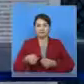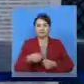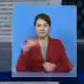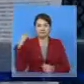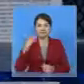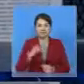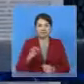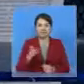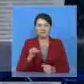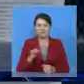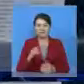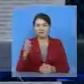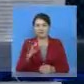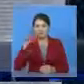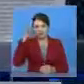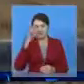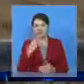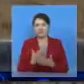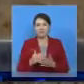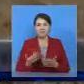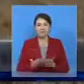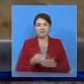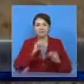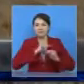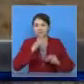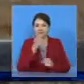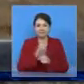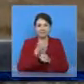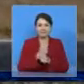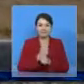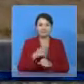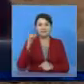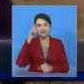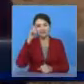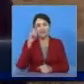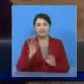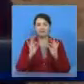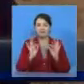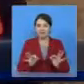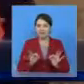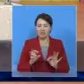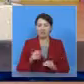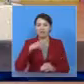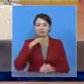отделение Ассоциации фермеров Республики Казахстан. И благодаря своей трудовой деятельности по-прежнему считается правильным примером для